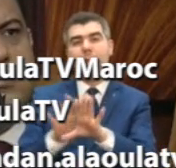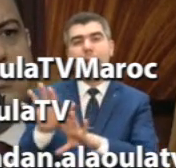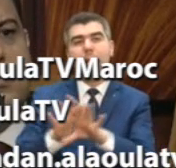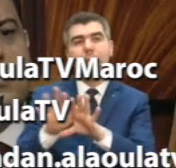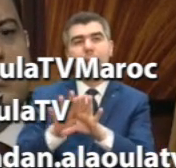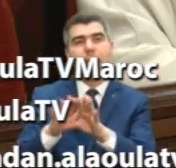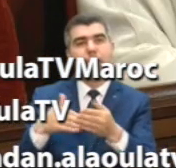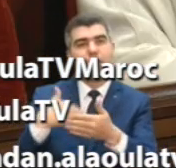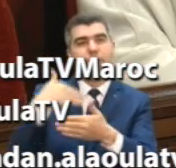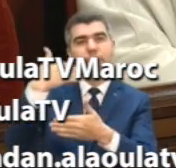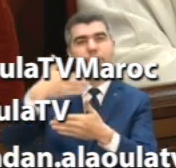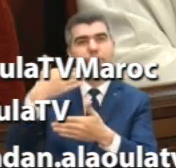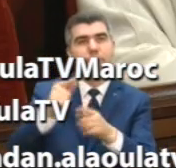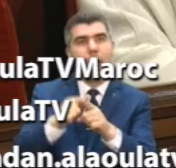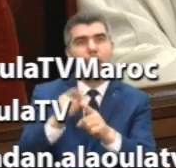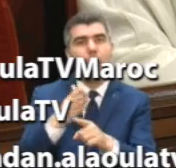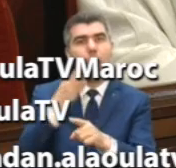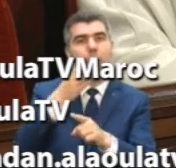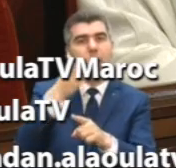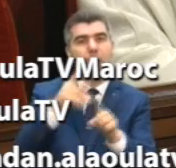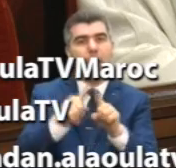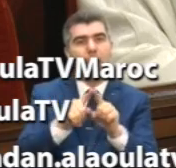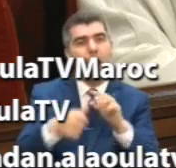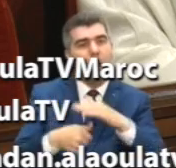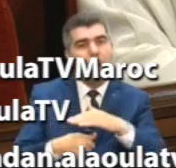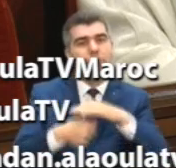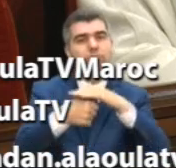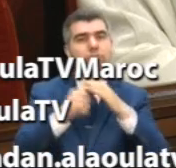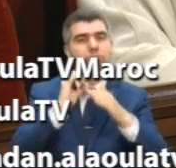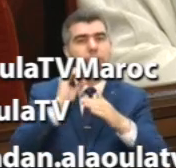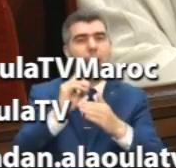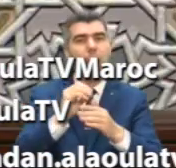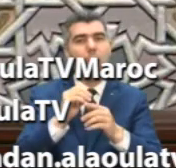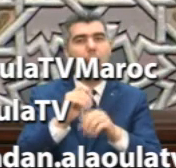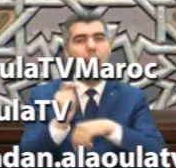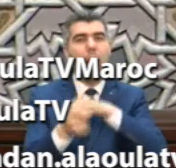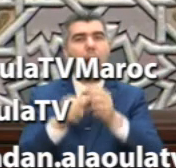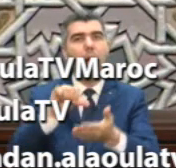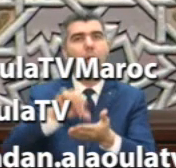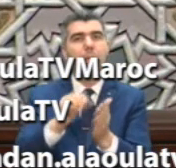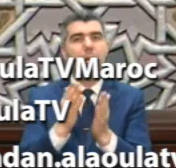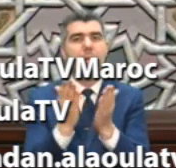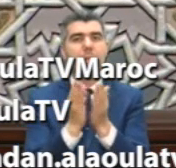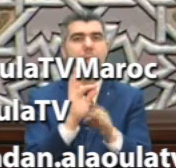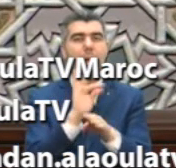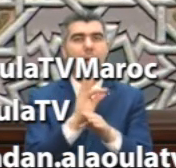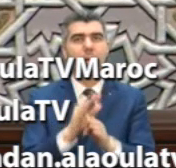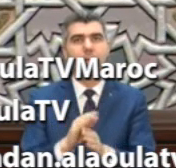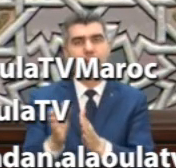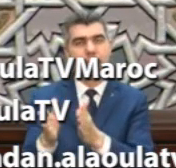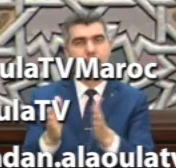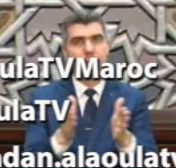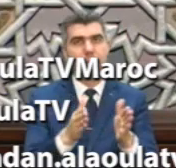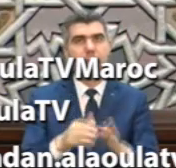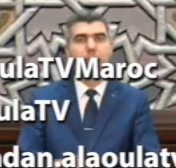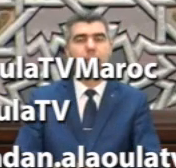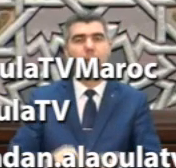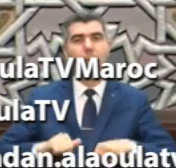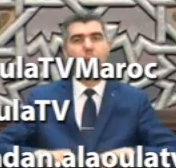تعتزم وزارتكم اتخاذها لتحسين ظروف التمدرس بالوسط القروي. وشكرا. شكرا. تفضلوا السيد